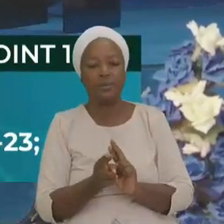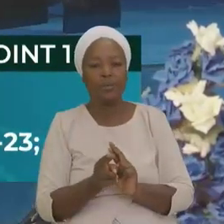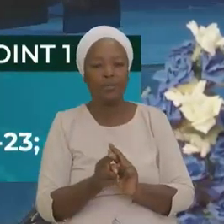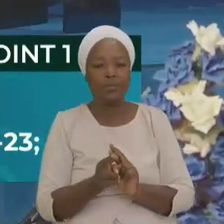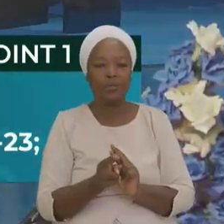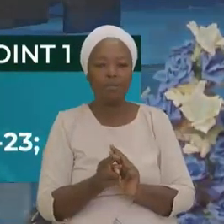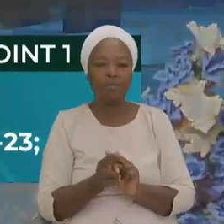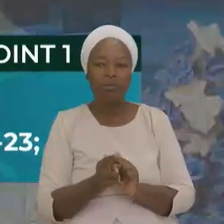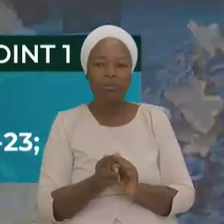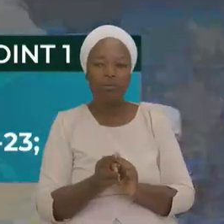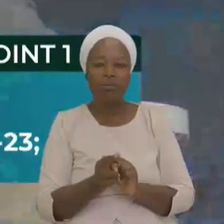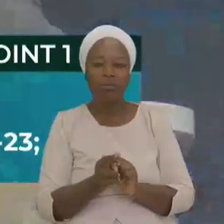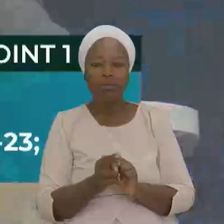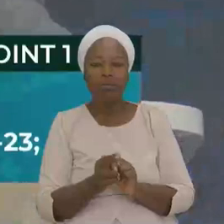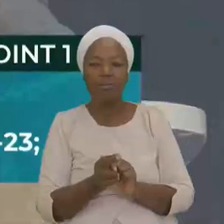repentance.